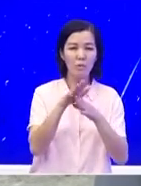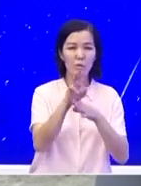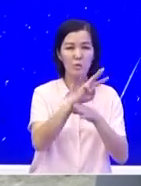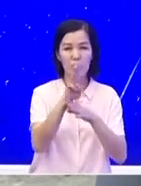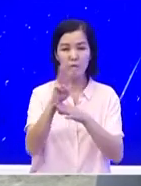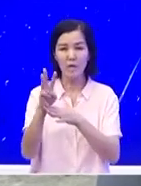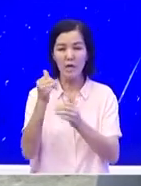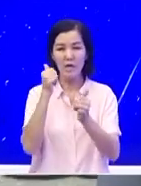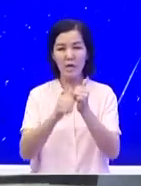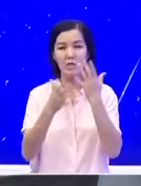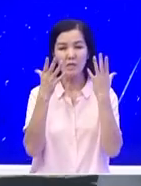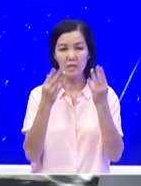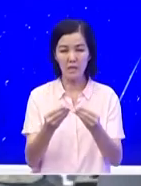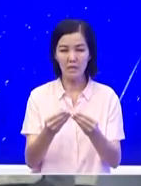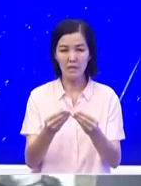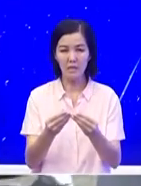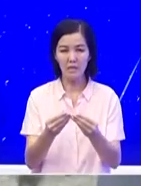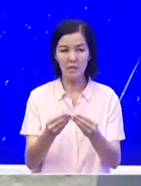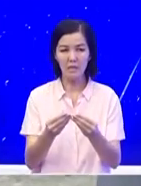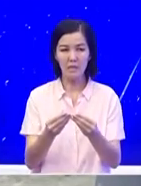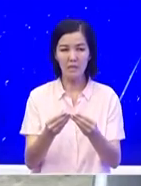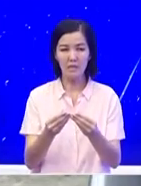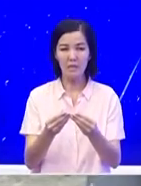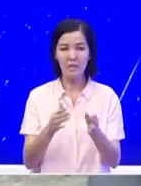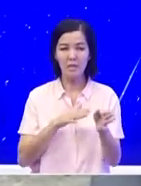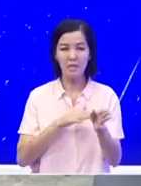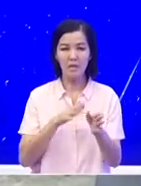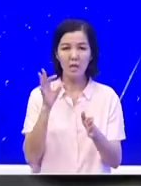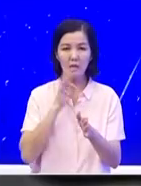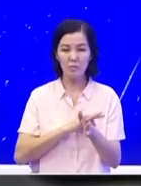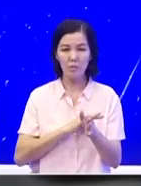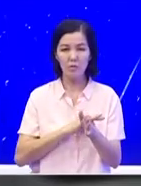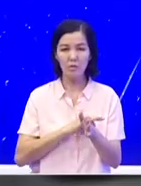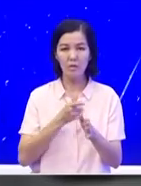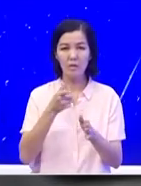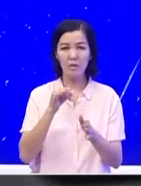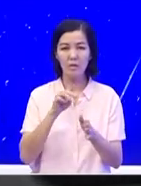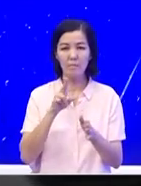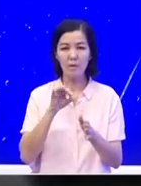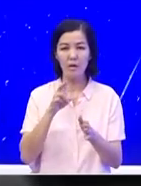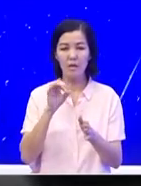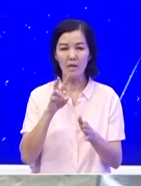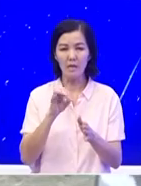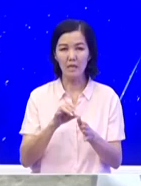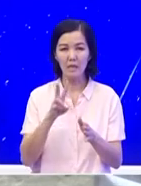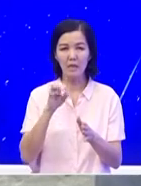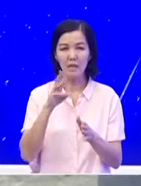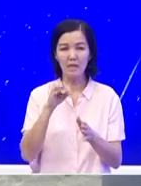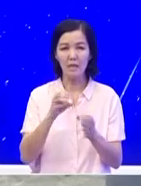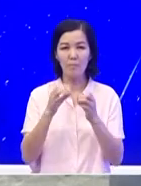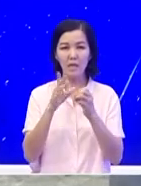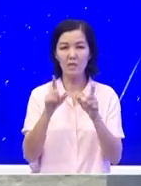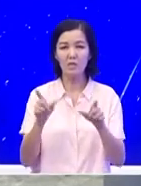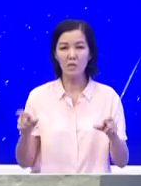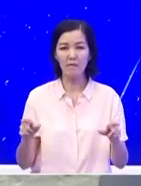Каждый день ежедневно обрабатывается это. Используем гипохлорид натрия, 15 человек у нас